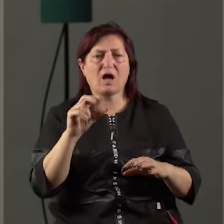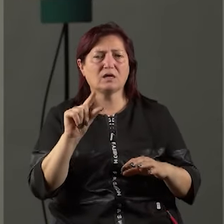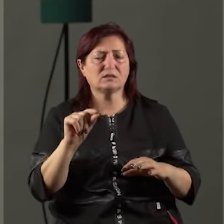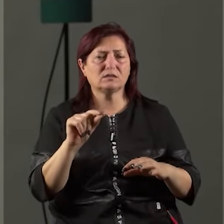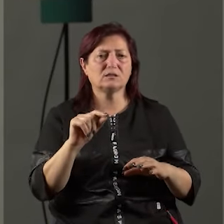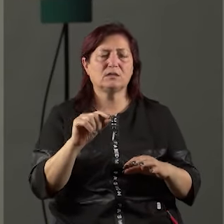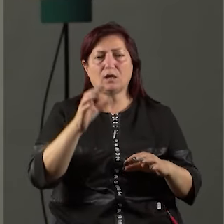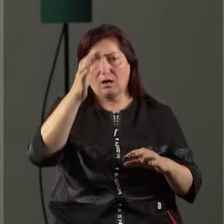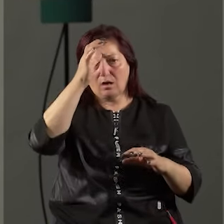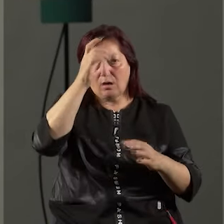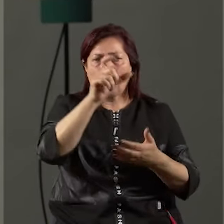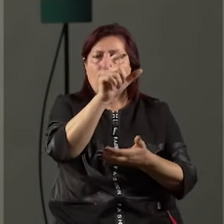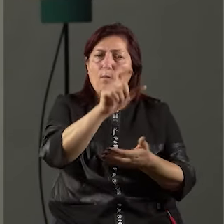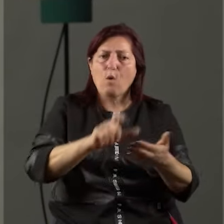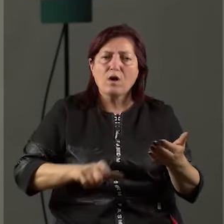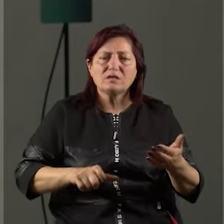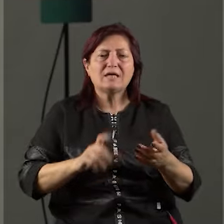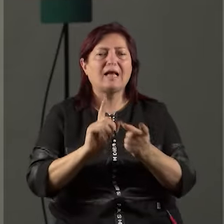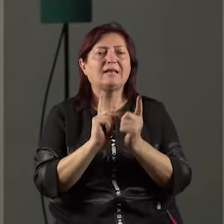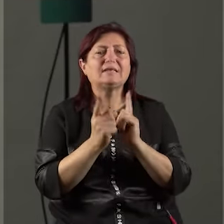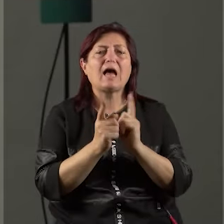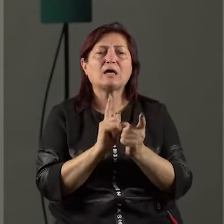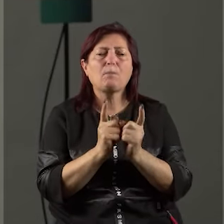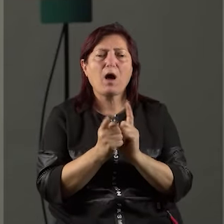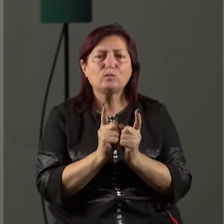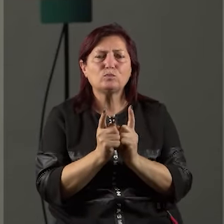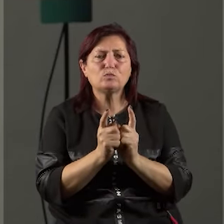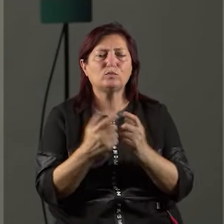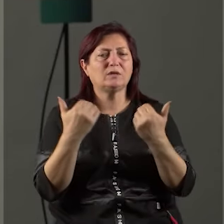պոեզիան, թարգմանությունը, նրա կյանքի